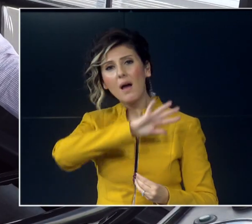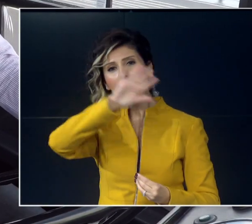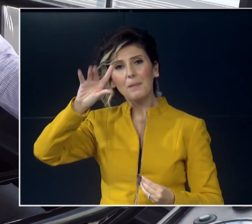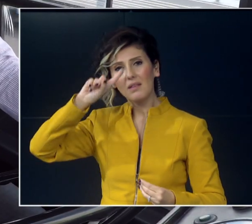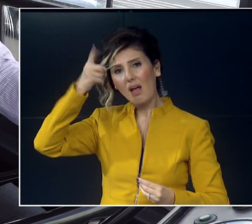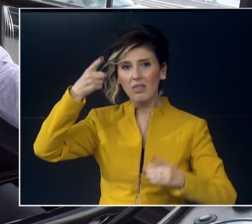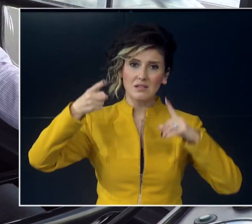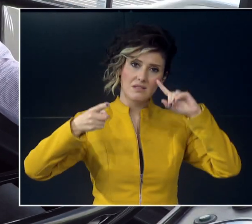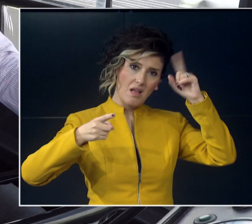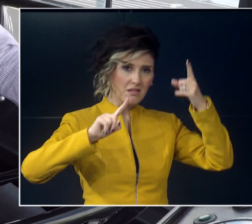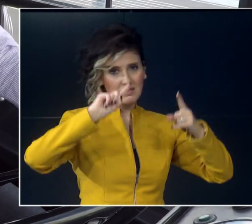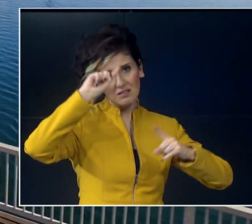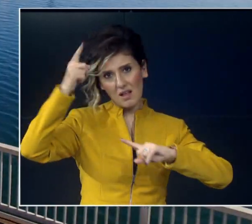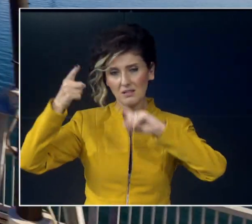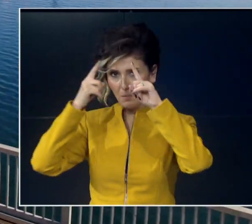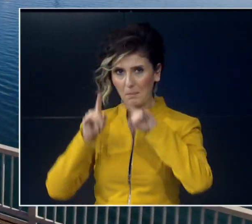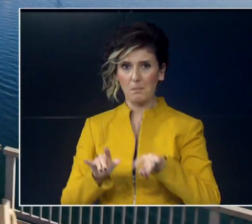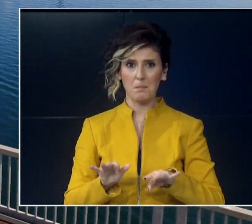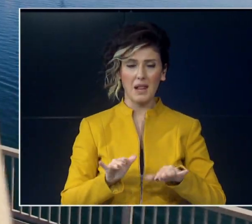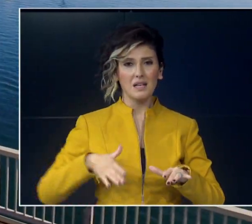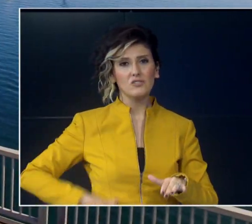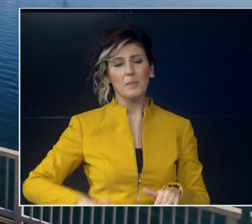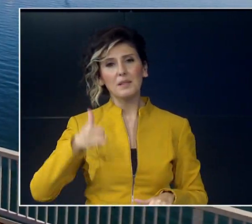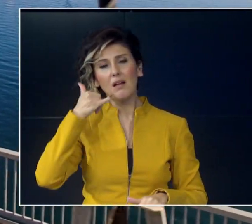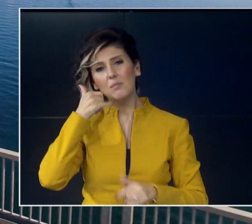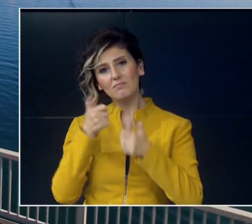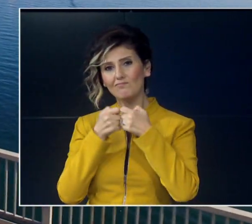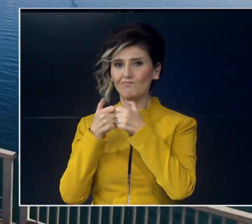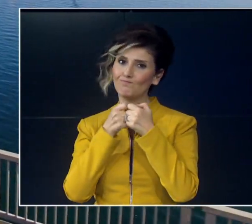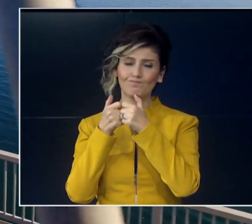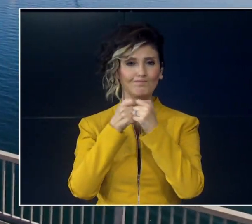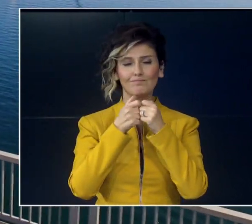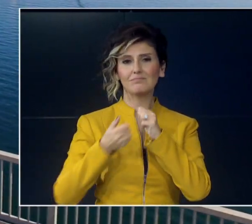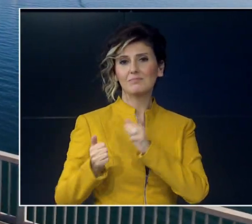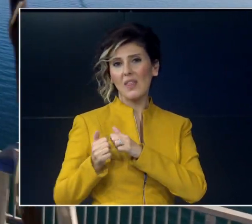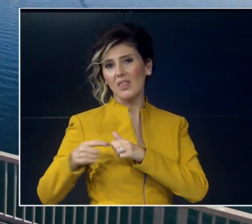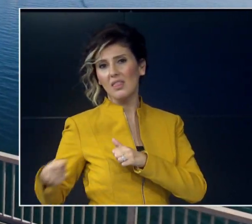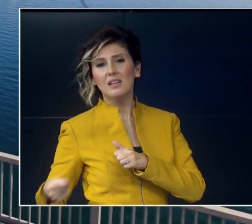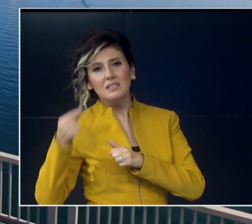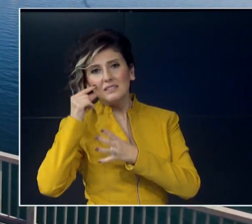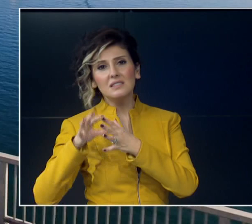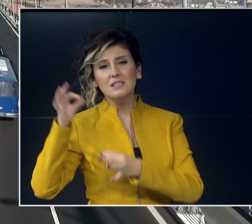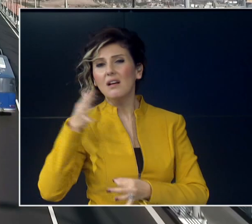yalnızlaşıyor, bilgisayarına, cep telefonuna dalıyor. Yanındaki insanı bile fark etmiyor.